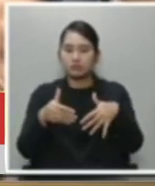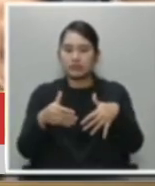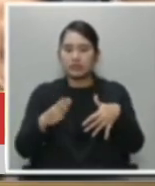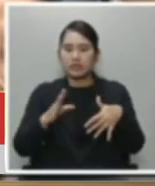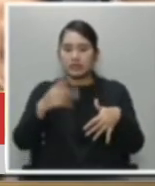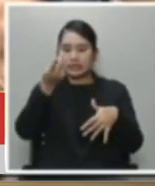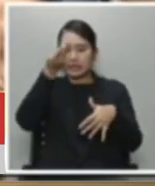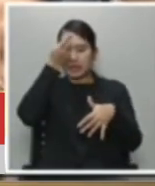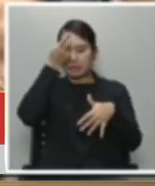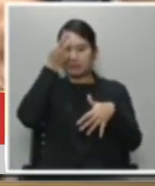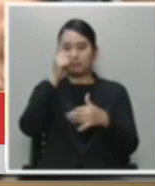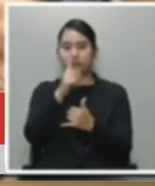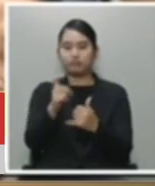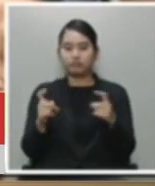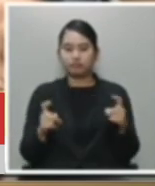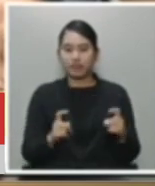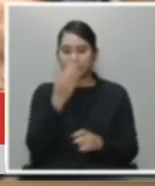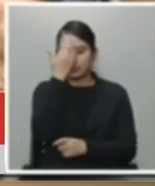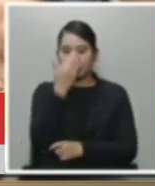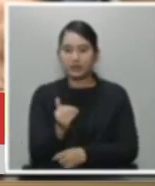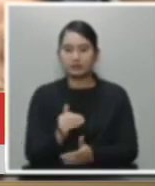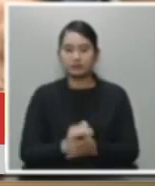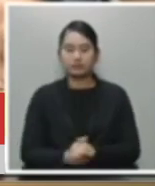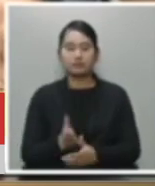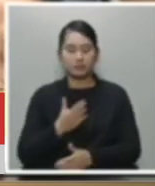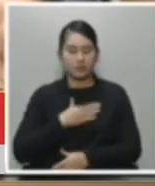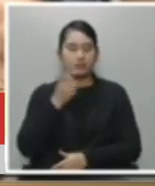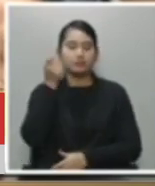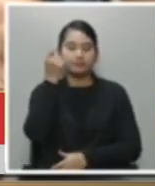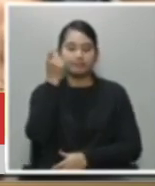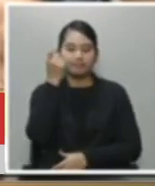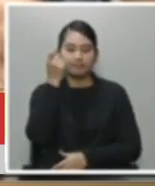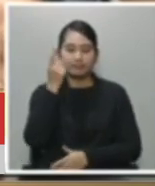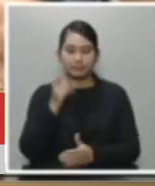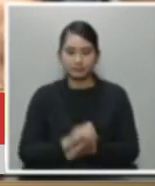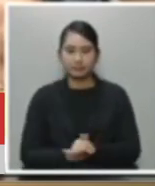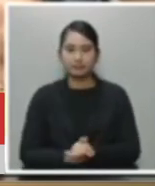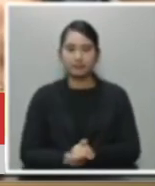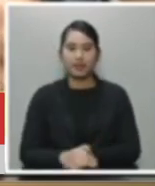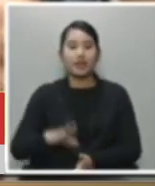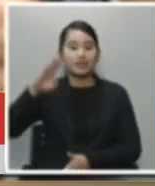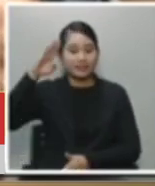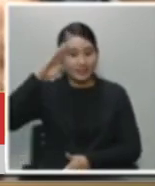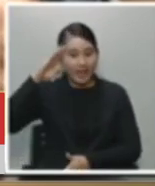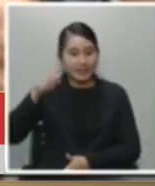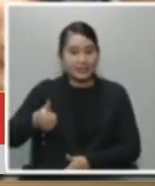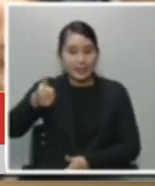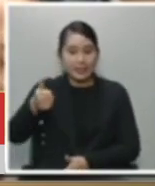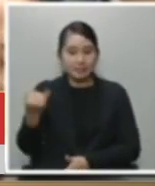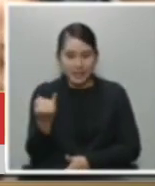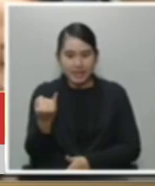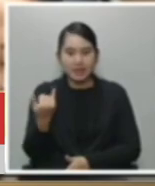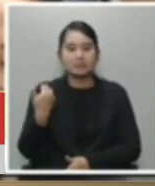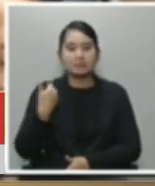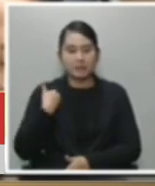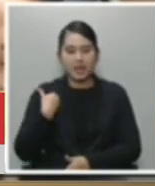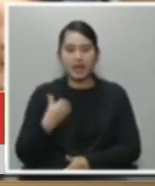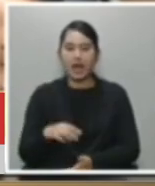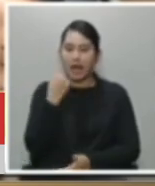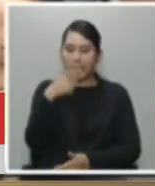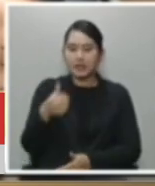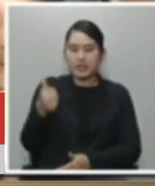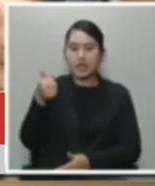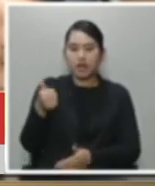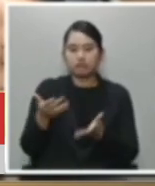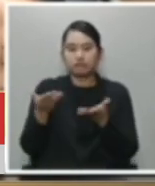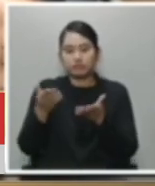ด้วยผมเข้าใจดีครับท่านประธานทหารมีทั้งทหารดีและทหารเลวคนไหนดีก็ว่ากัน